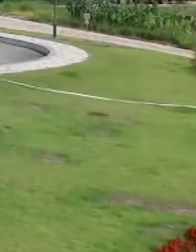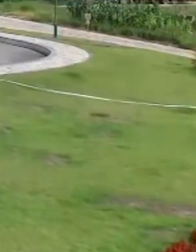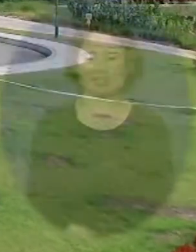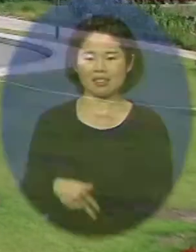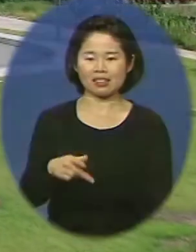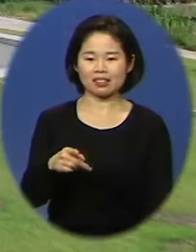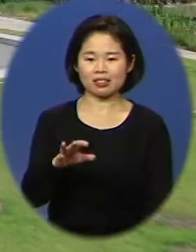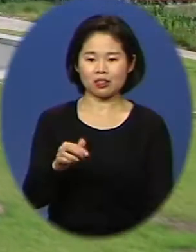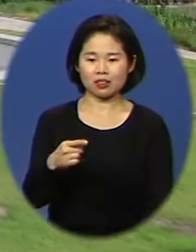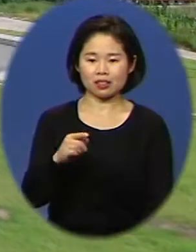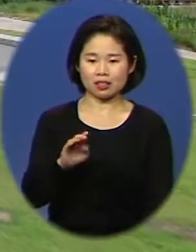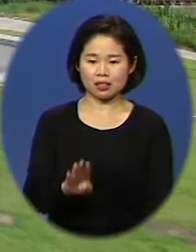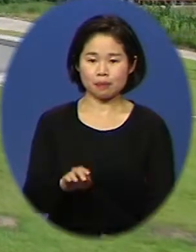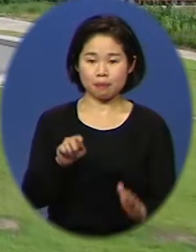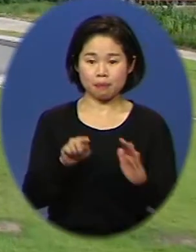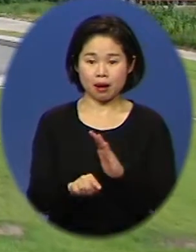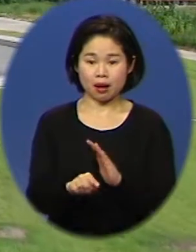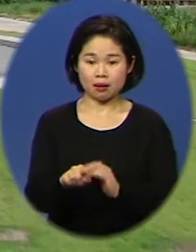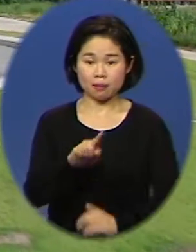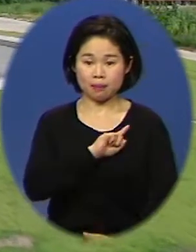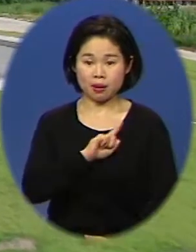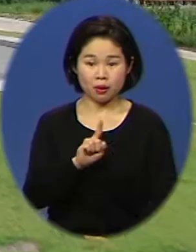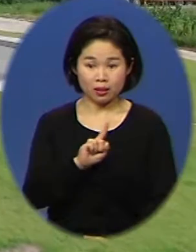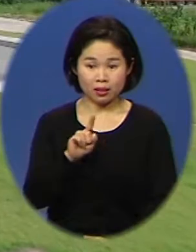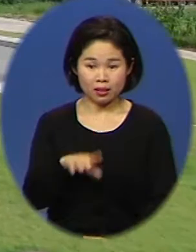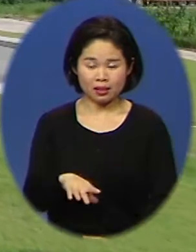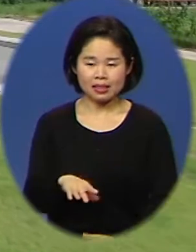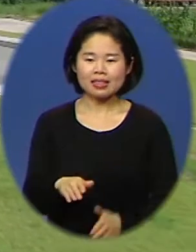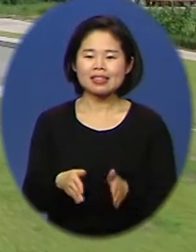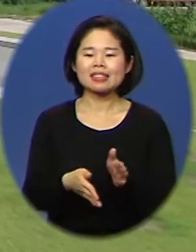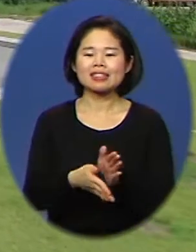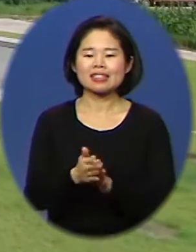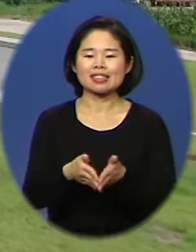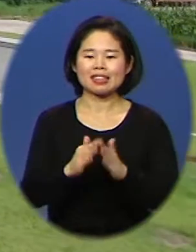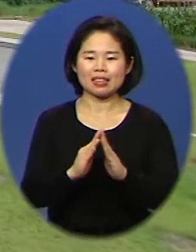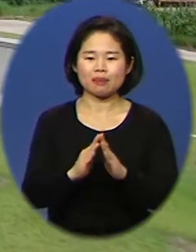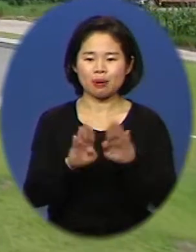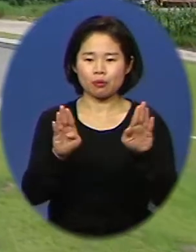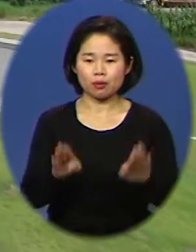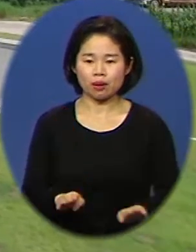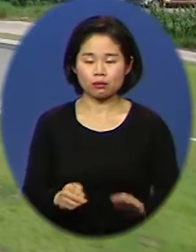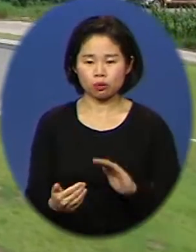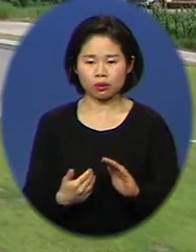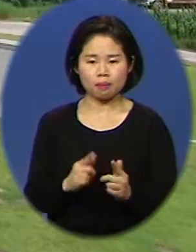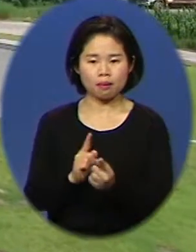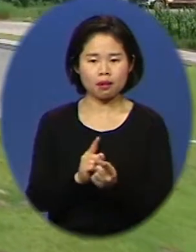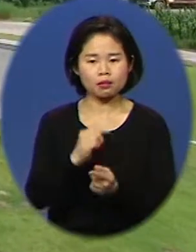정읍에서 처음 찾아갈 곳은 시립박물관인데요. 그 전에 만나야 할 분이 있습니다.